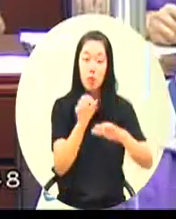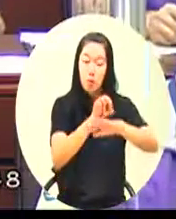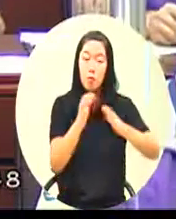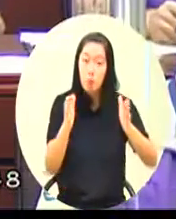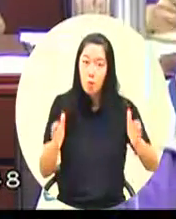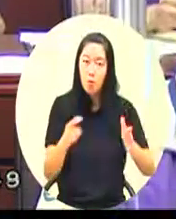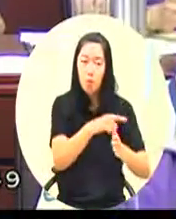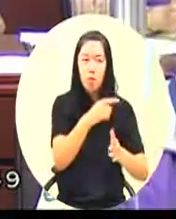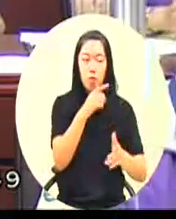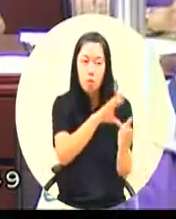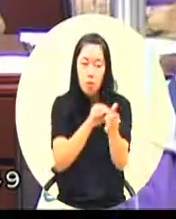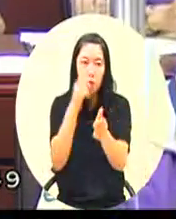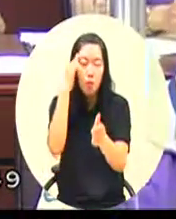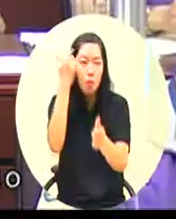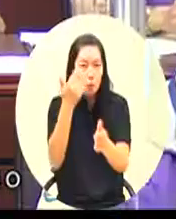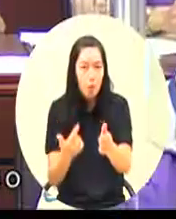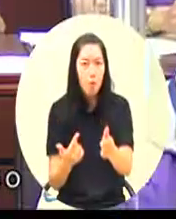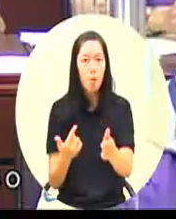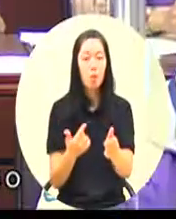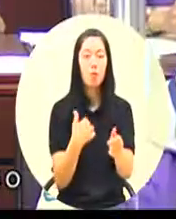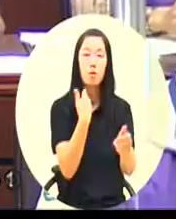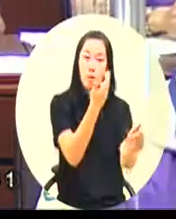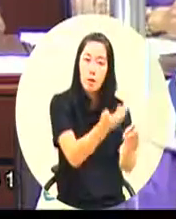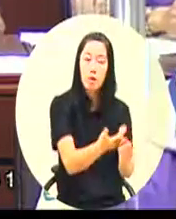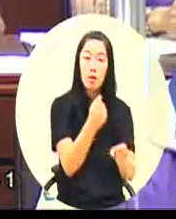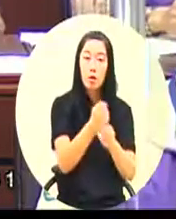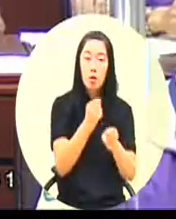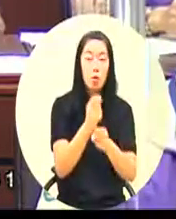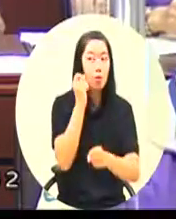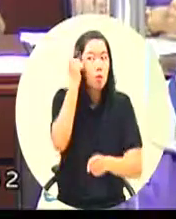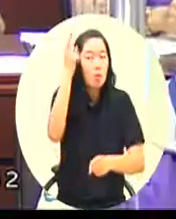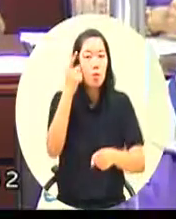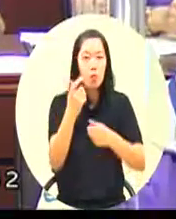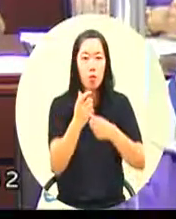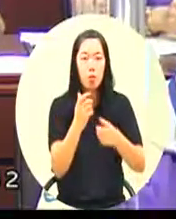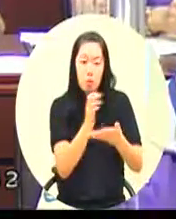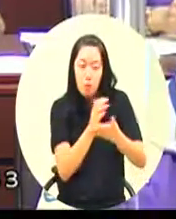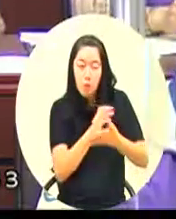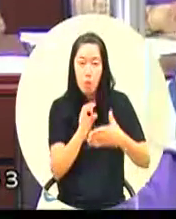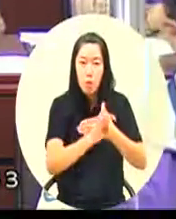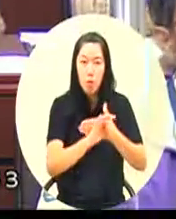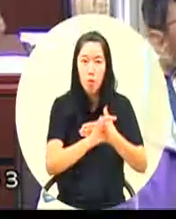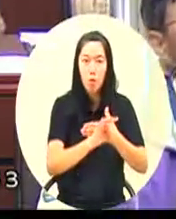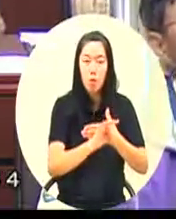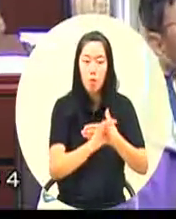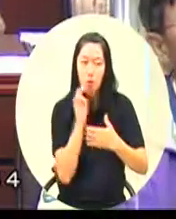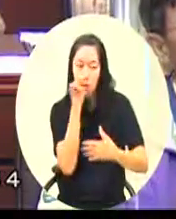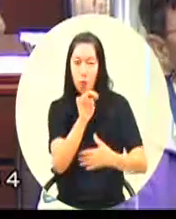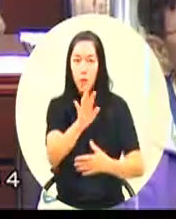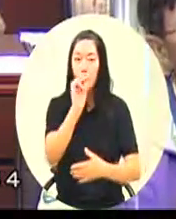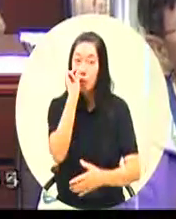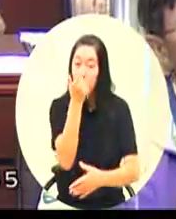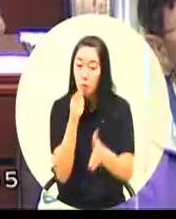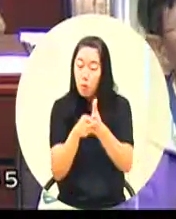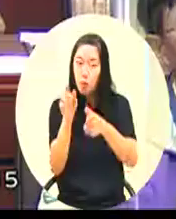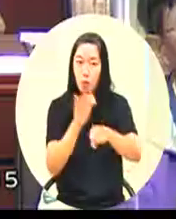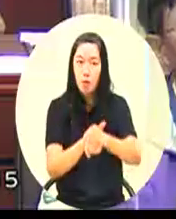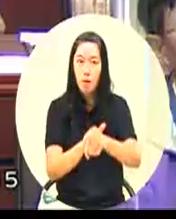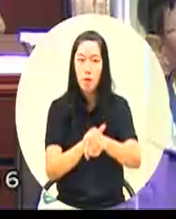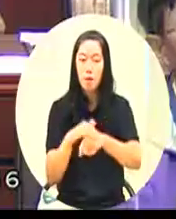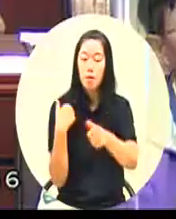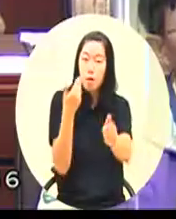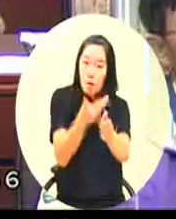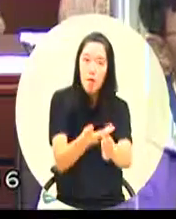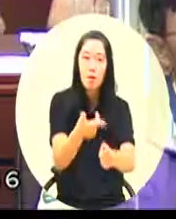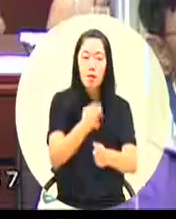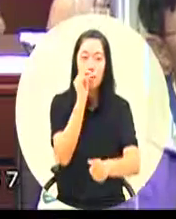缓，那我们会给他智力测验。如果说他有特别的专长，那我们会给他就是比较特